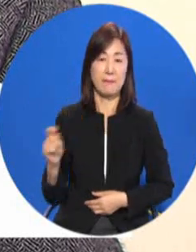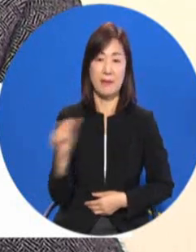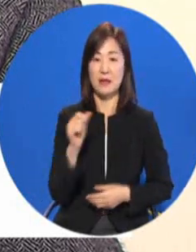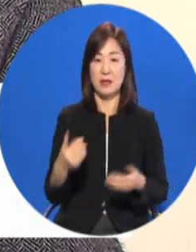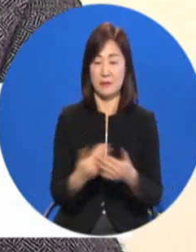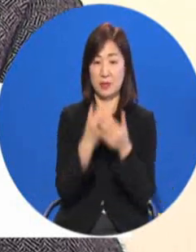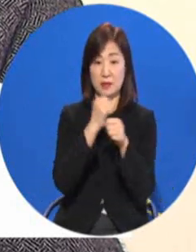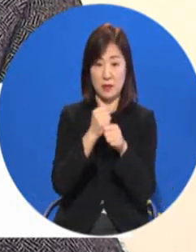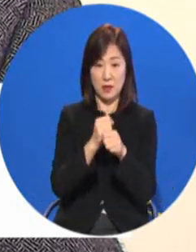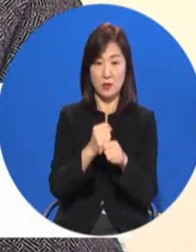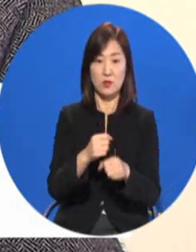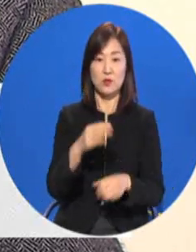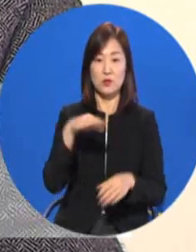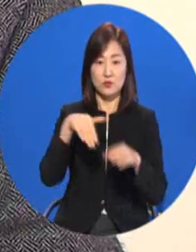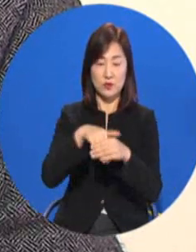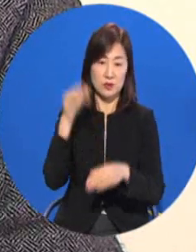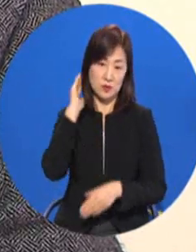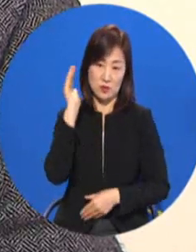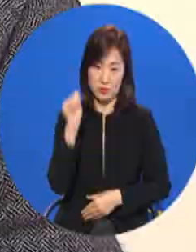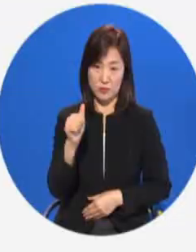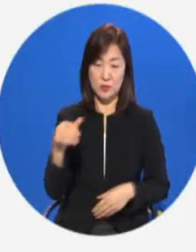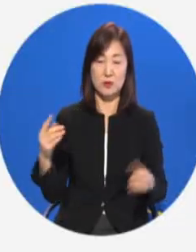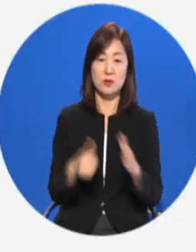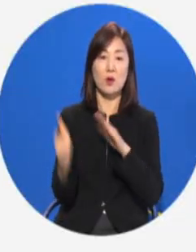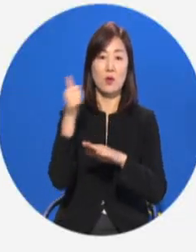정부의 성공을 위해서 분골쇄신 하겠습니다